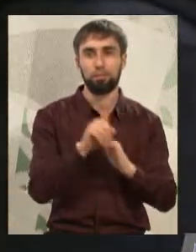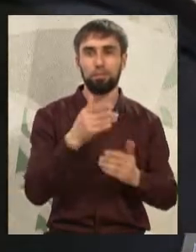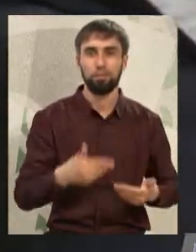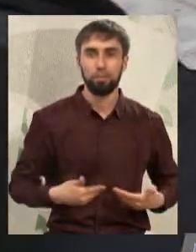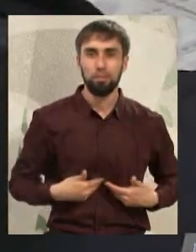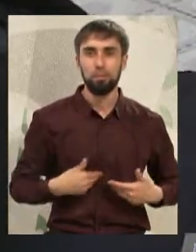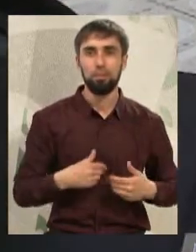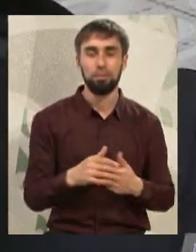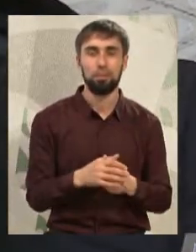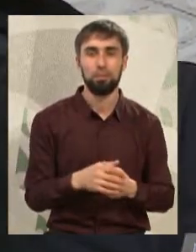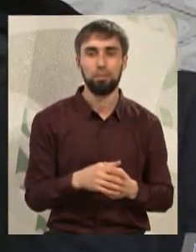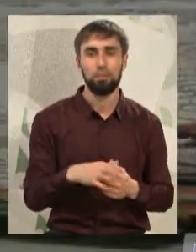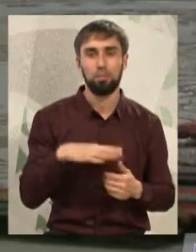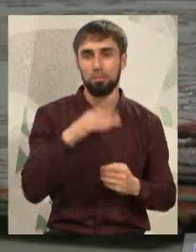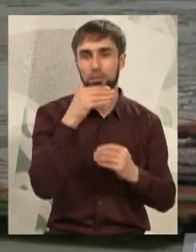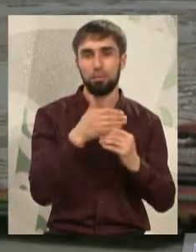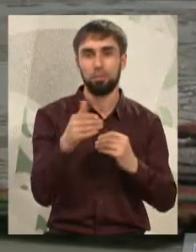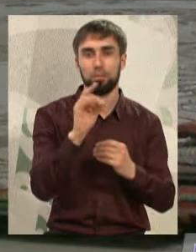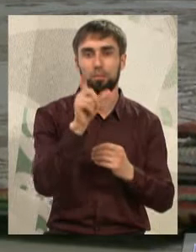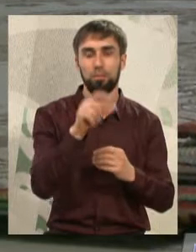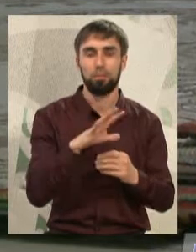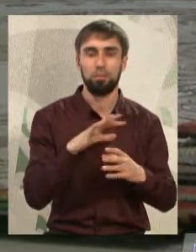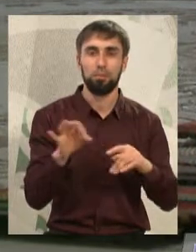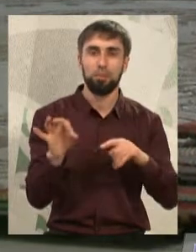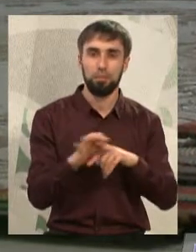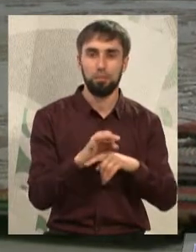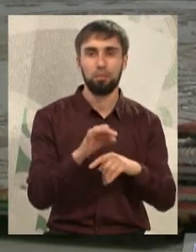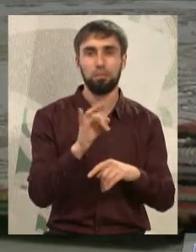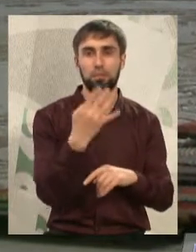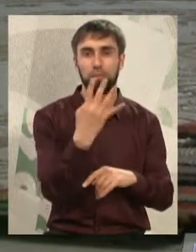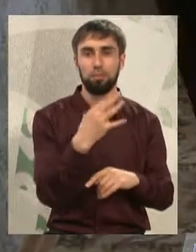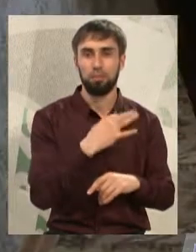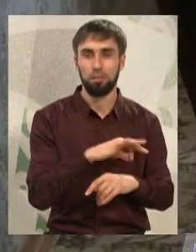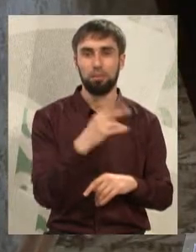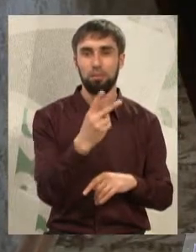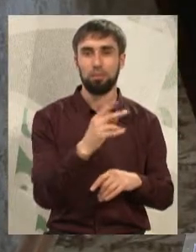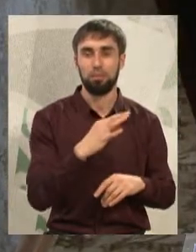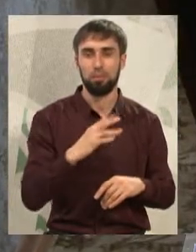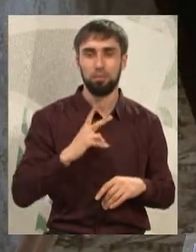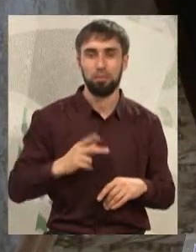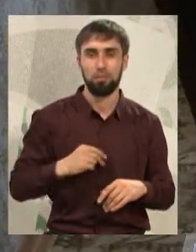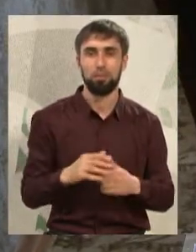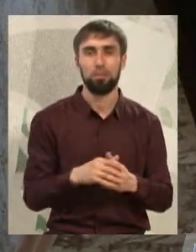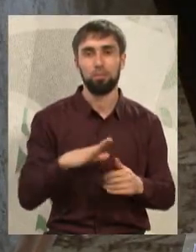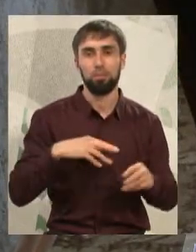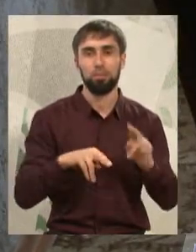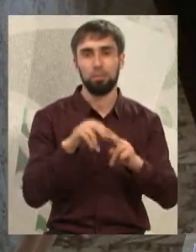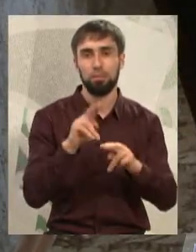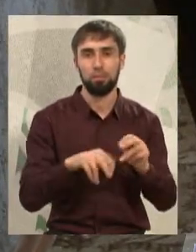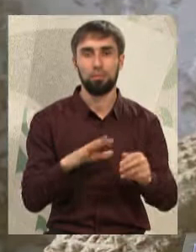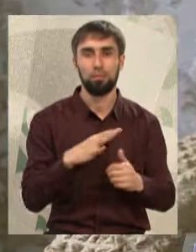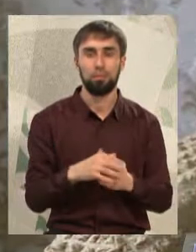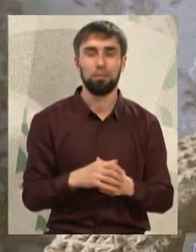считает Магомед. Вскоре Якуб женился. У него было 4 сына и 2 дочери. Занялся строительством. С войной его уже ничего не